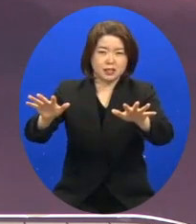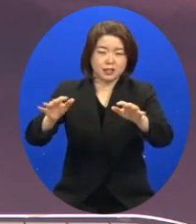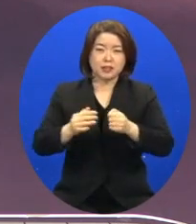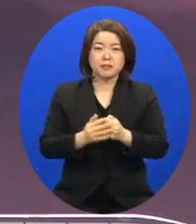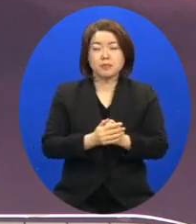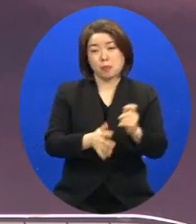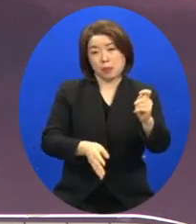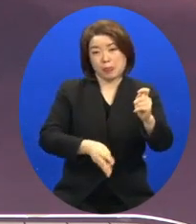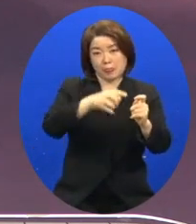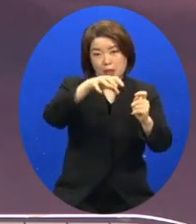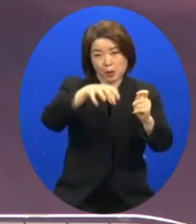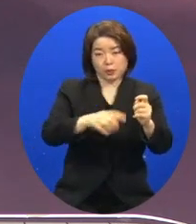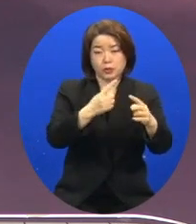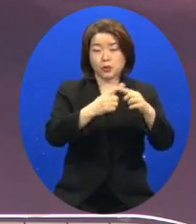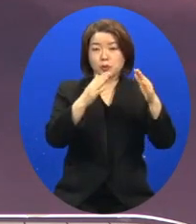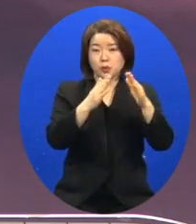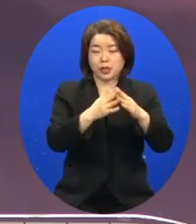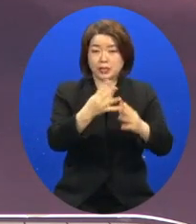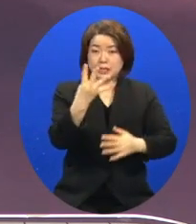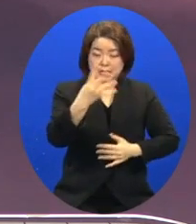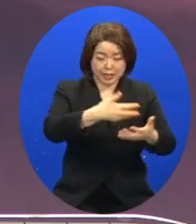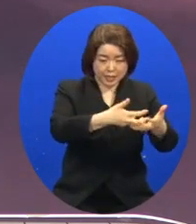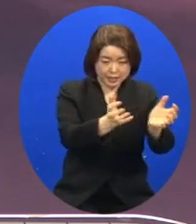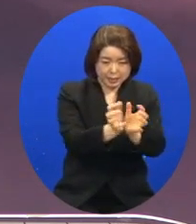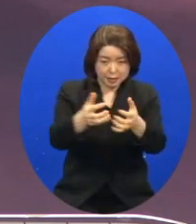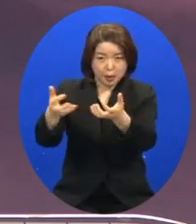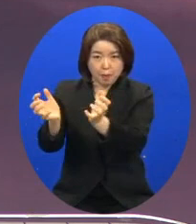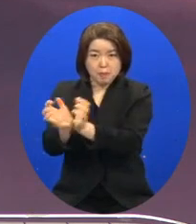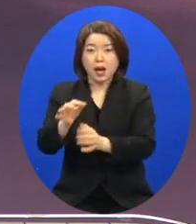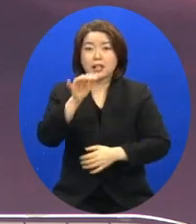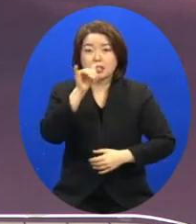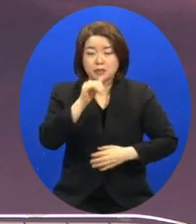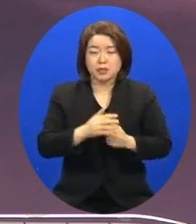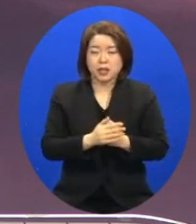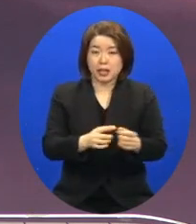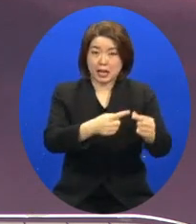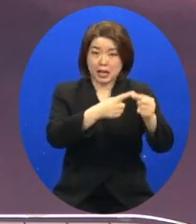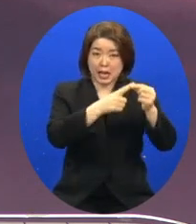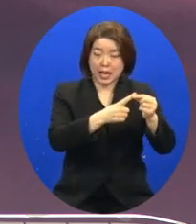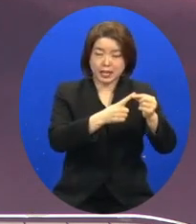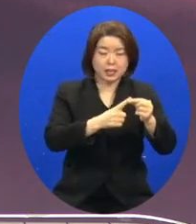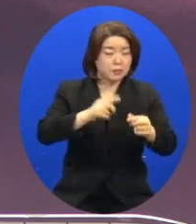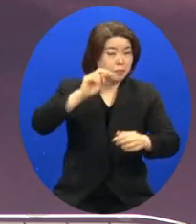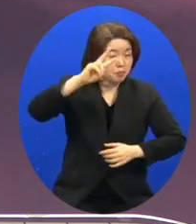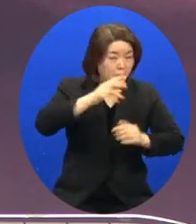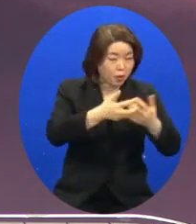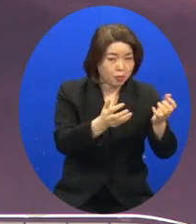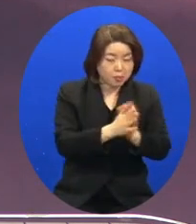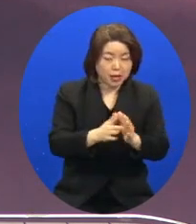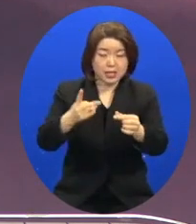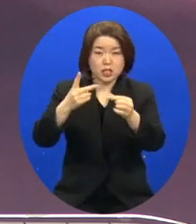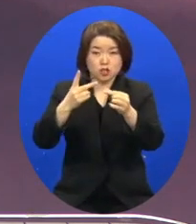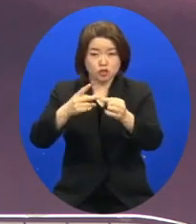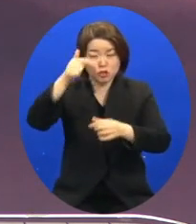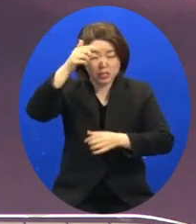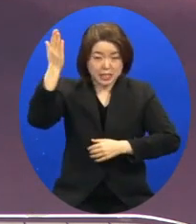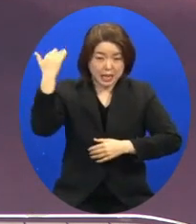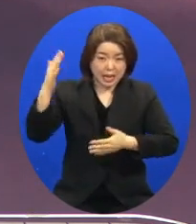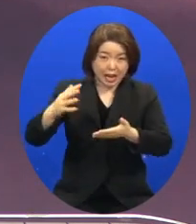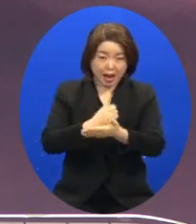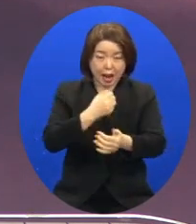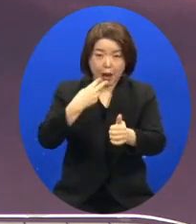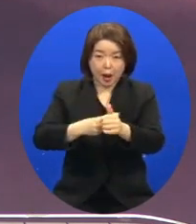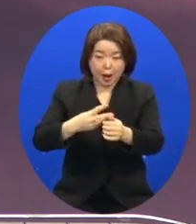고린도 교회 안에는 네 파가 있었습니다. 하나는 바울파, 하나는 아볼로파, 하나는 게바파,